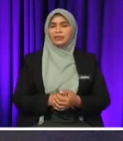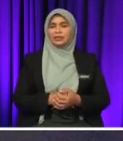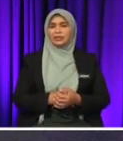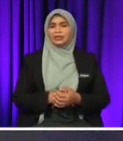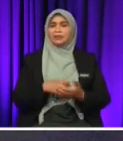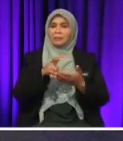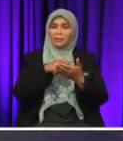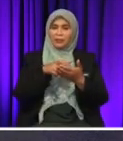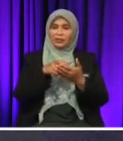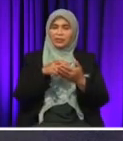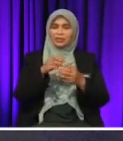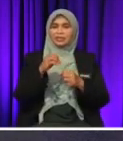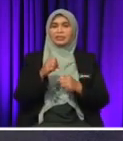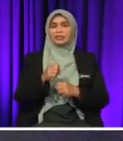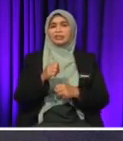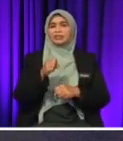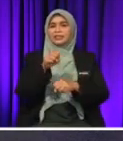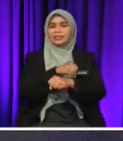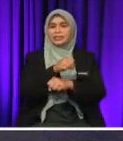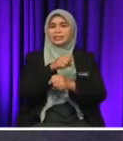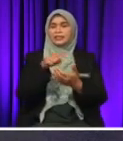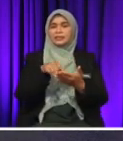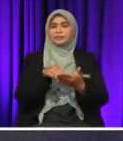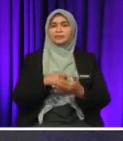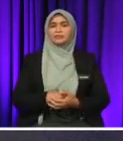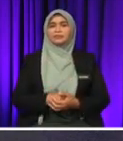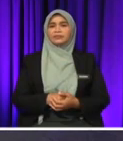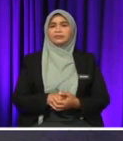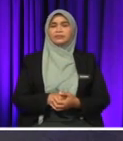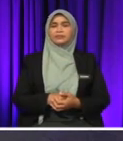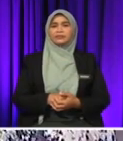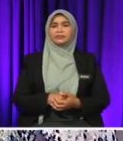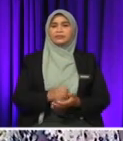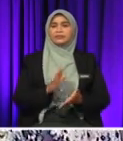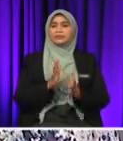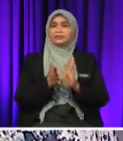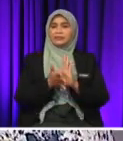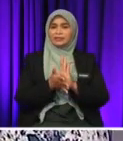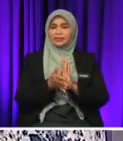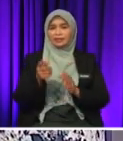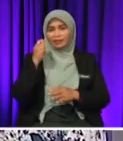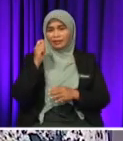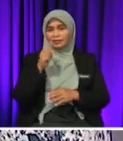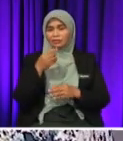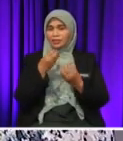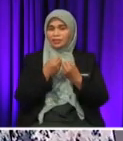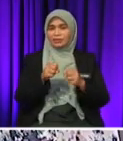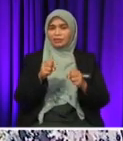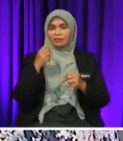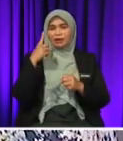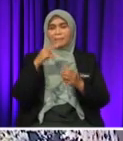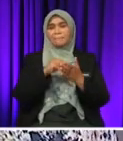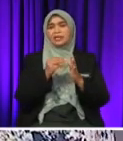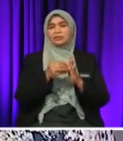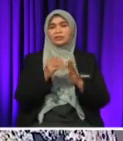sastra kita nih eee di glaukoma ke Amar ini silakan itu oke baik jadi setelah kita sudah selesai memahami maksud kita